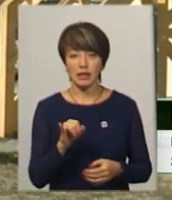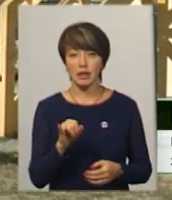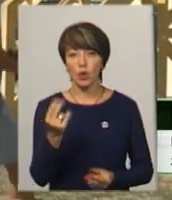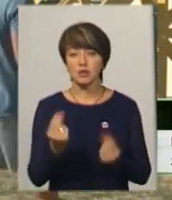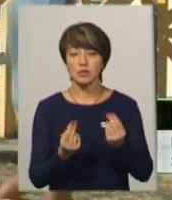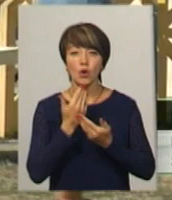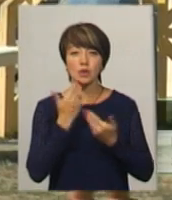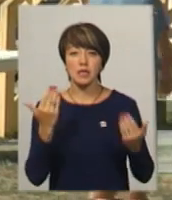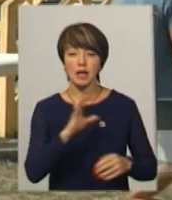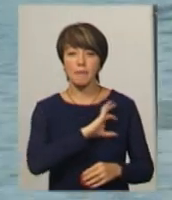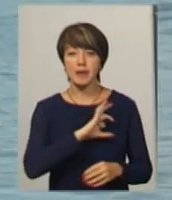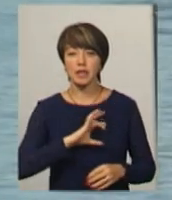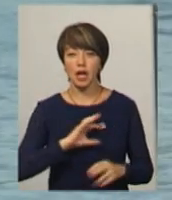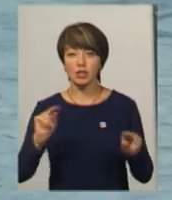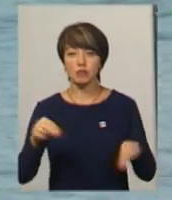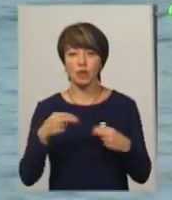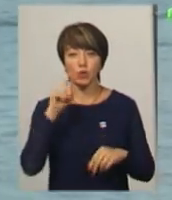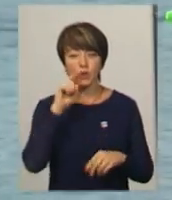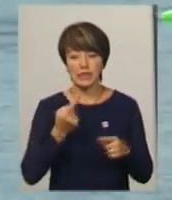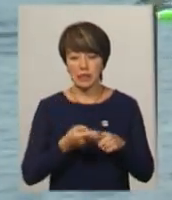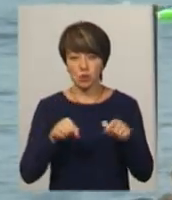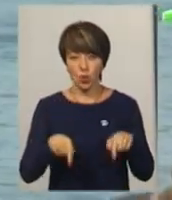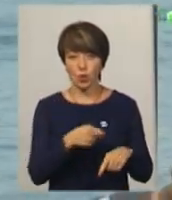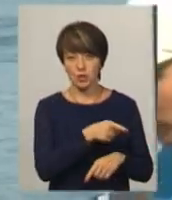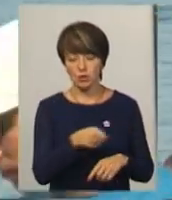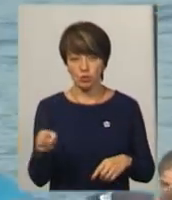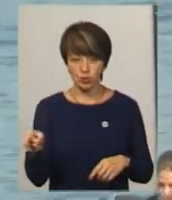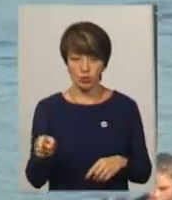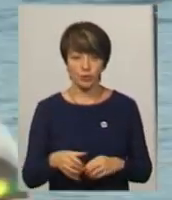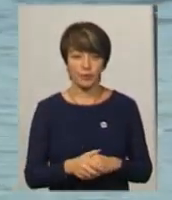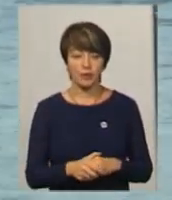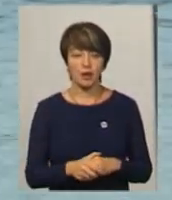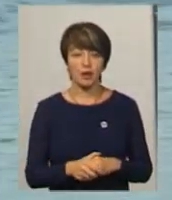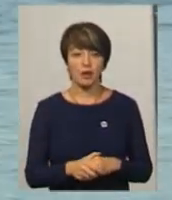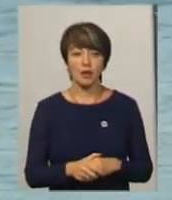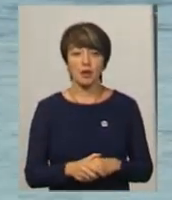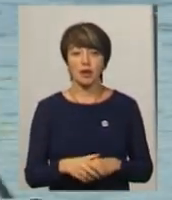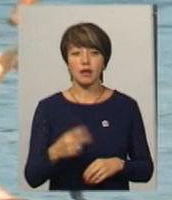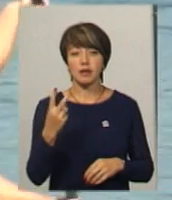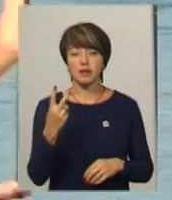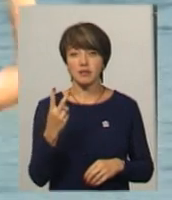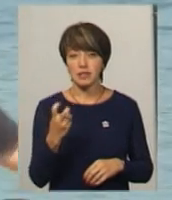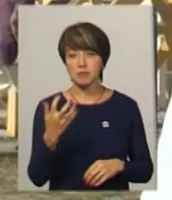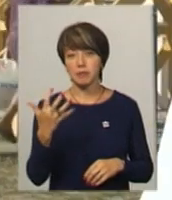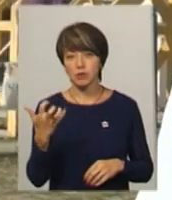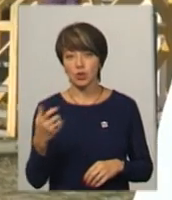медалі чемпіонату України цього сезону. Дисципліни у нас йдуть 200-500 тисяч